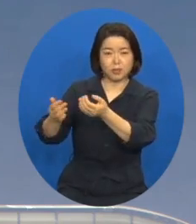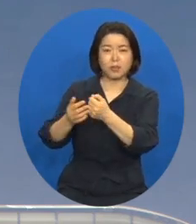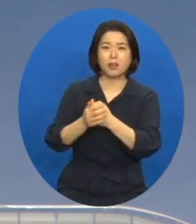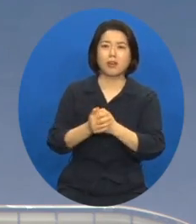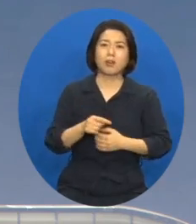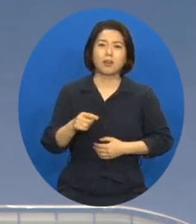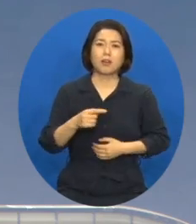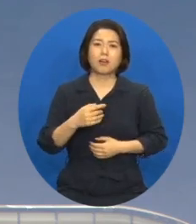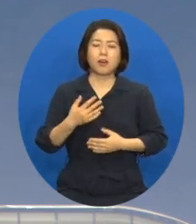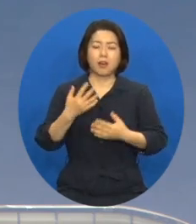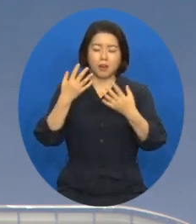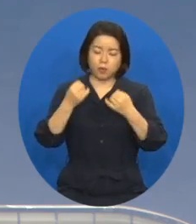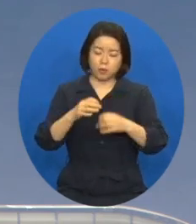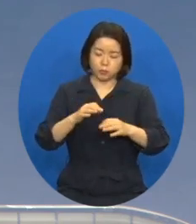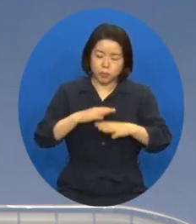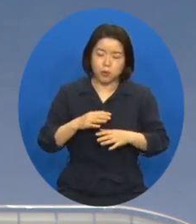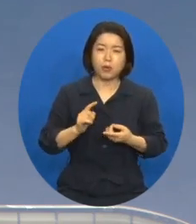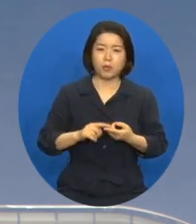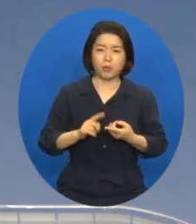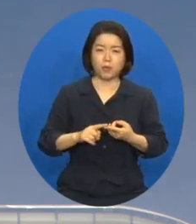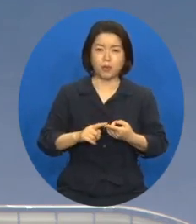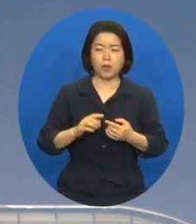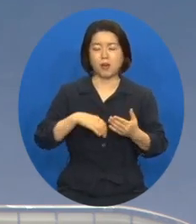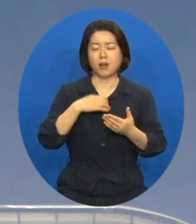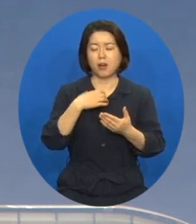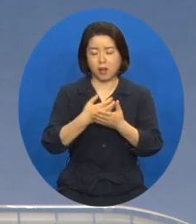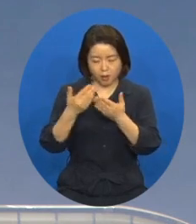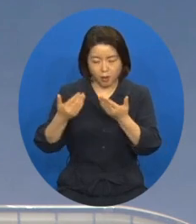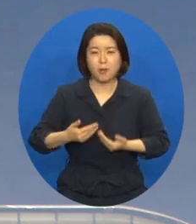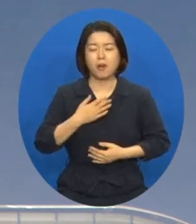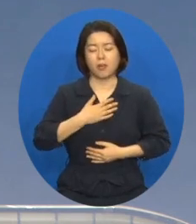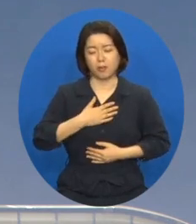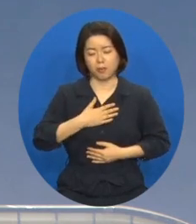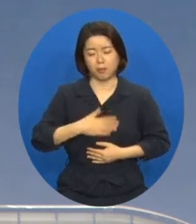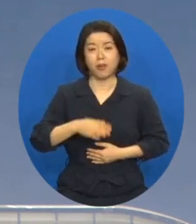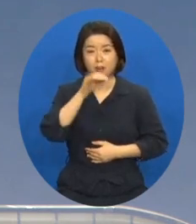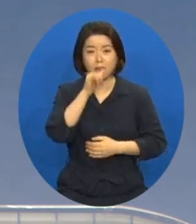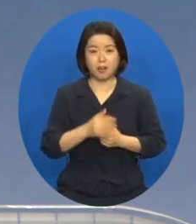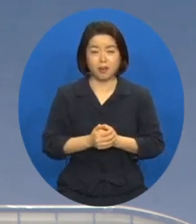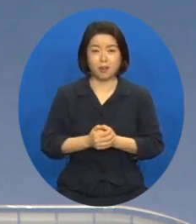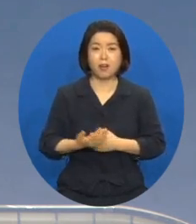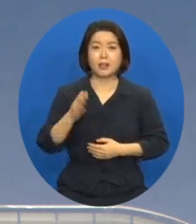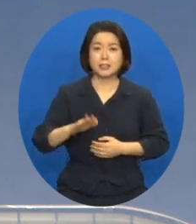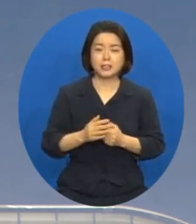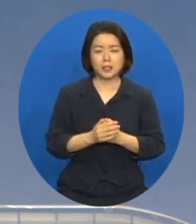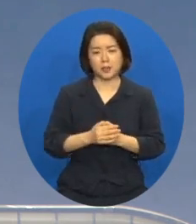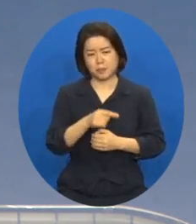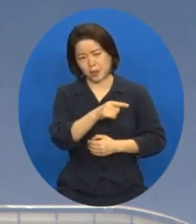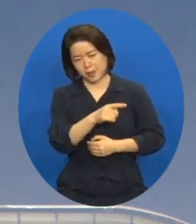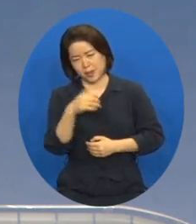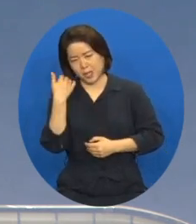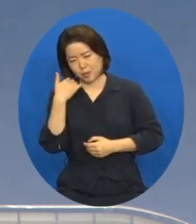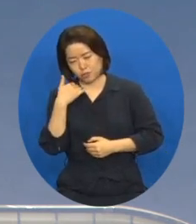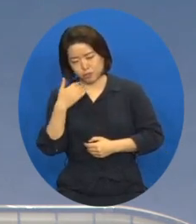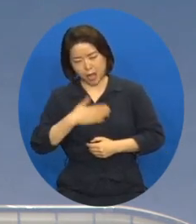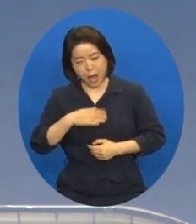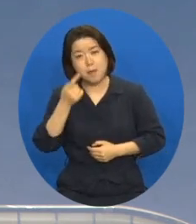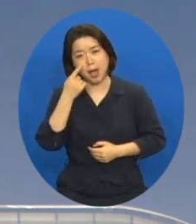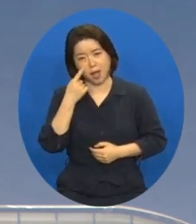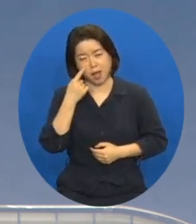얼마나 놀래기도 하고 감동도 받았는지. 그런데 도대체 이분이 누군가 하고